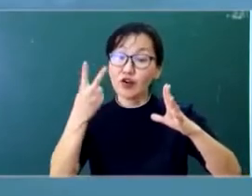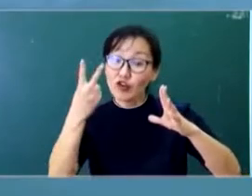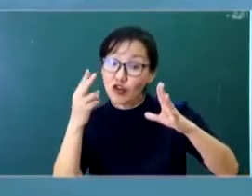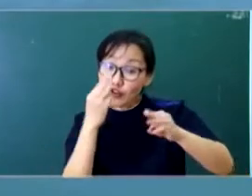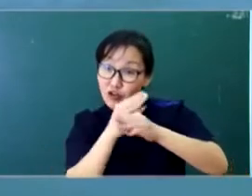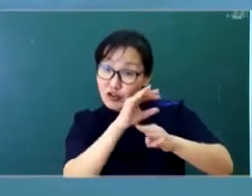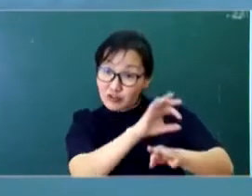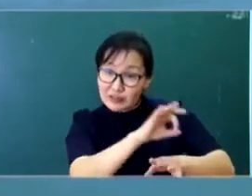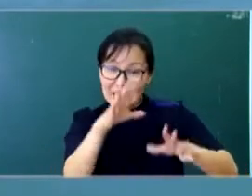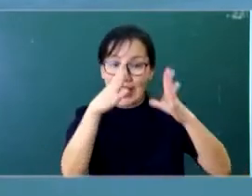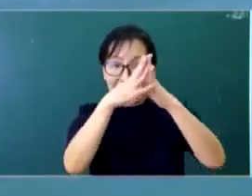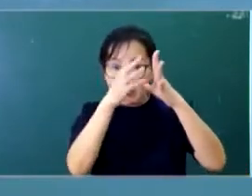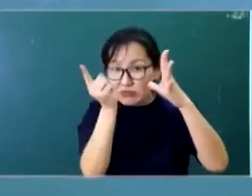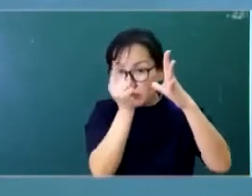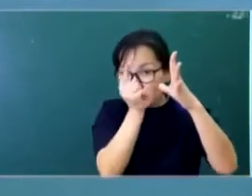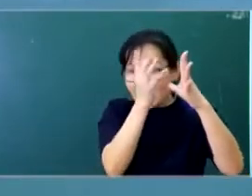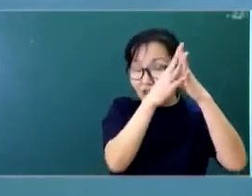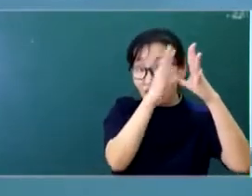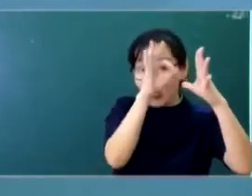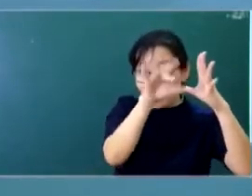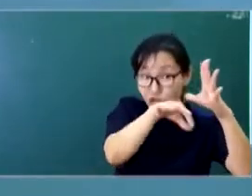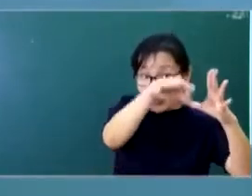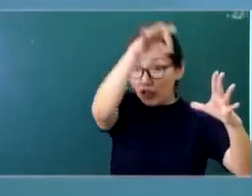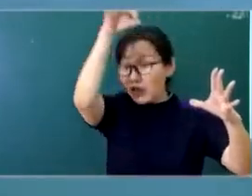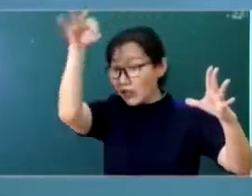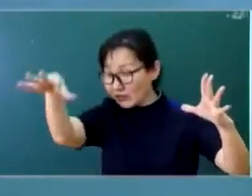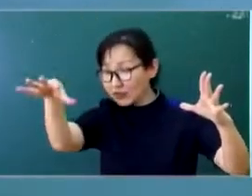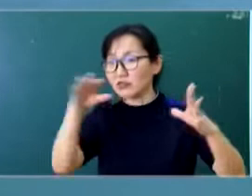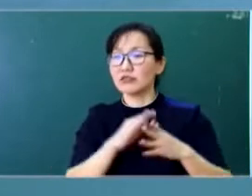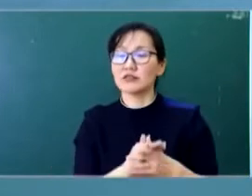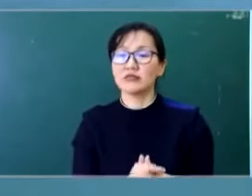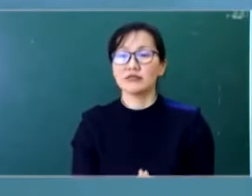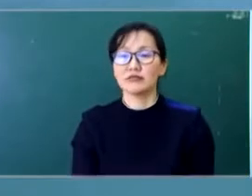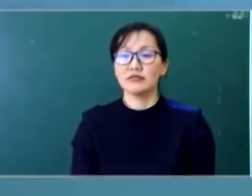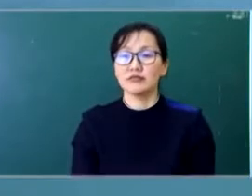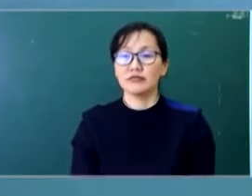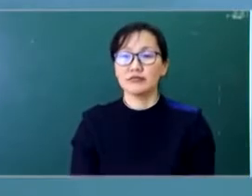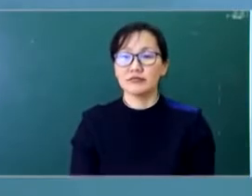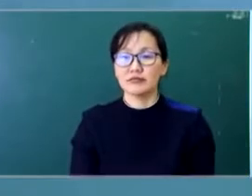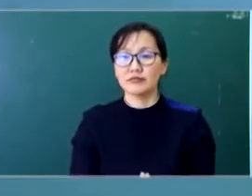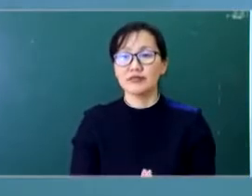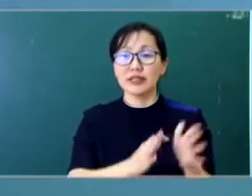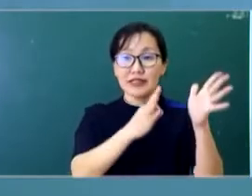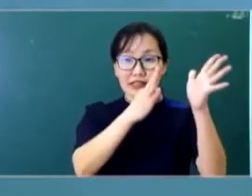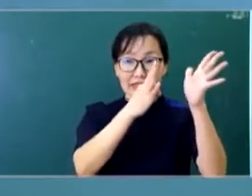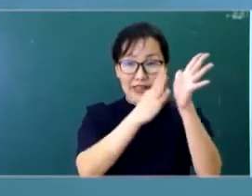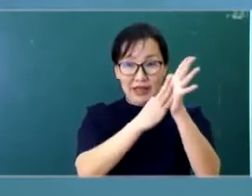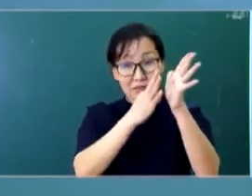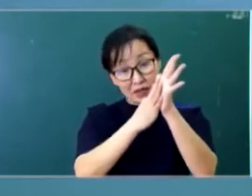Гэж бид нар бүхэл тоог тоймлдог шүү дээ. За, тэгвэл хэдүүлээ хоёрт нь